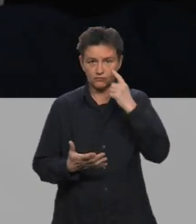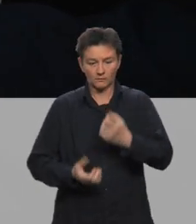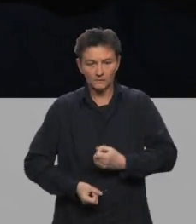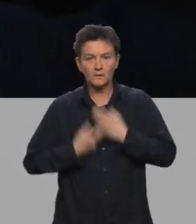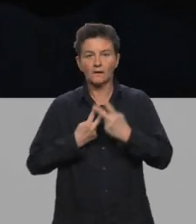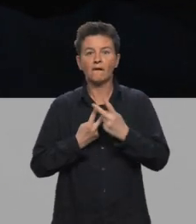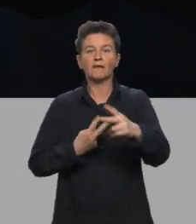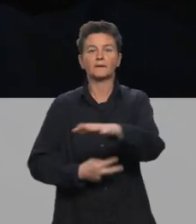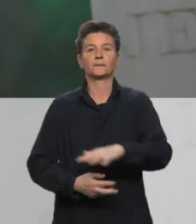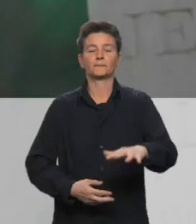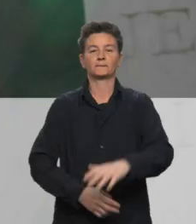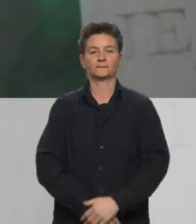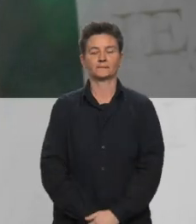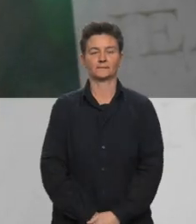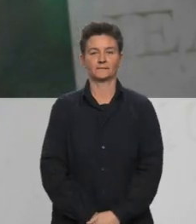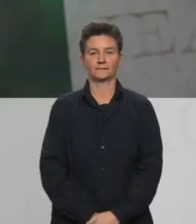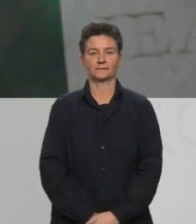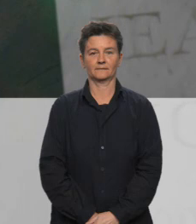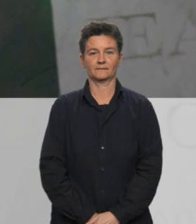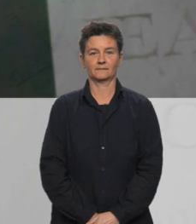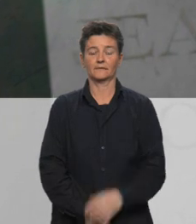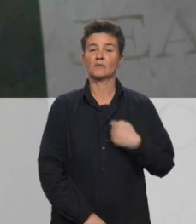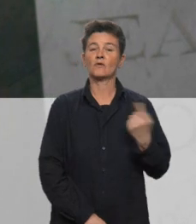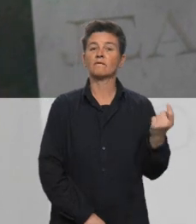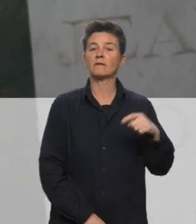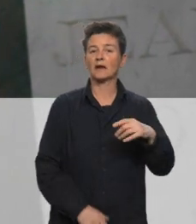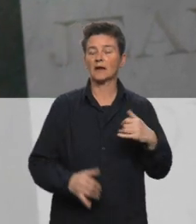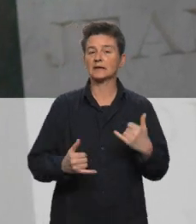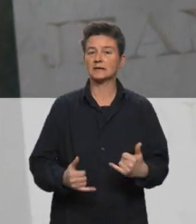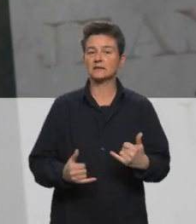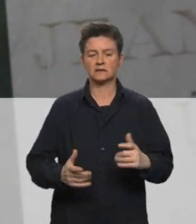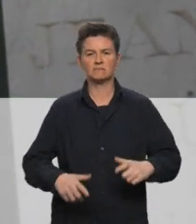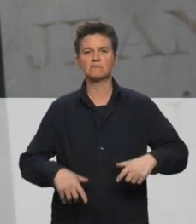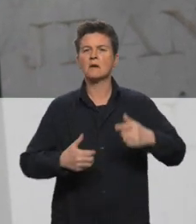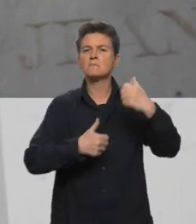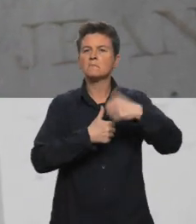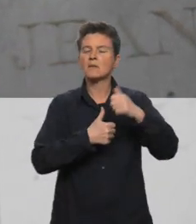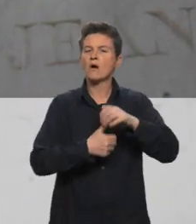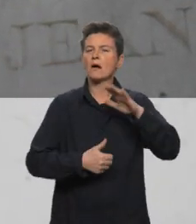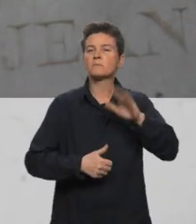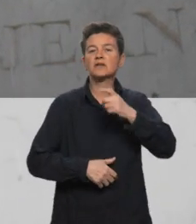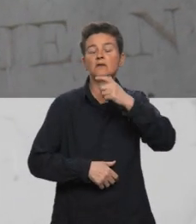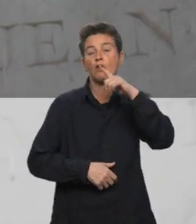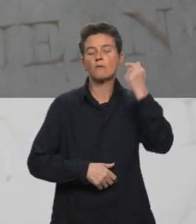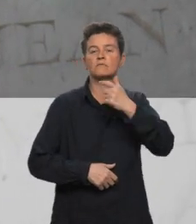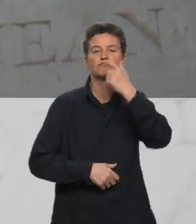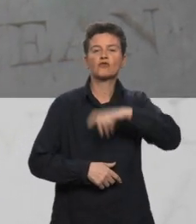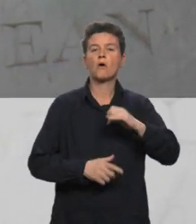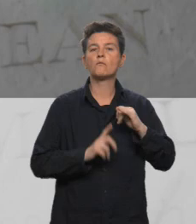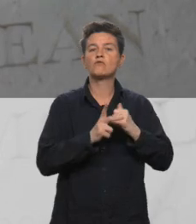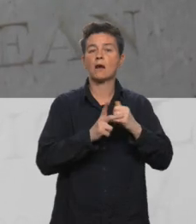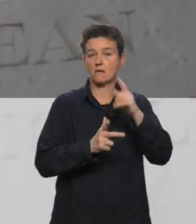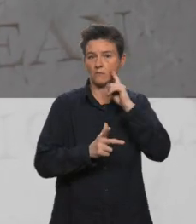souhaite m'adresser à vous. Je suis venu ici, au mémorial de Jean Moulin, pour